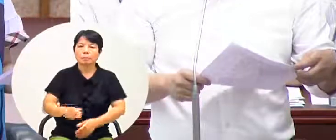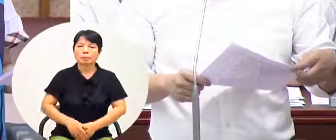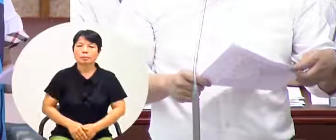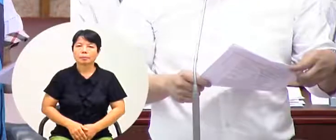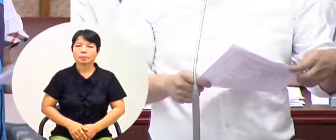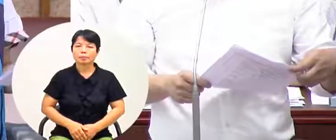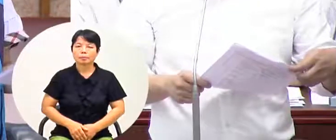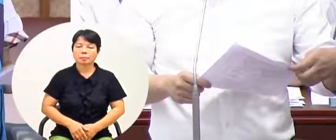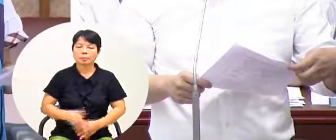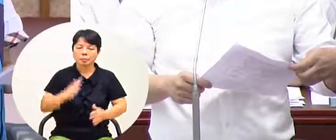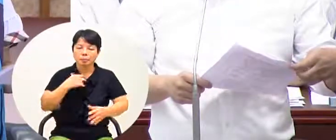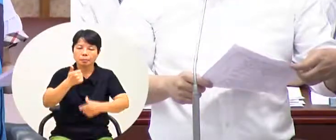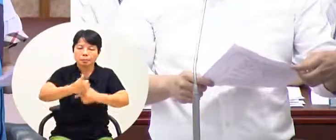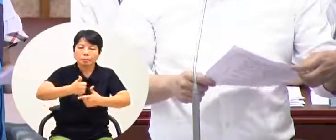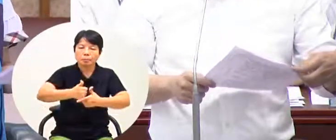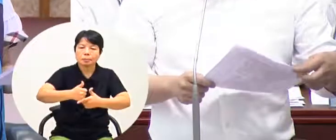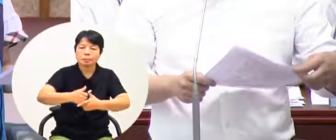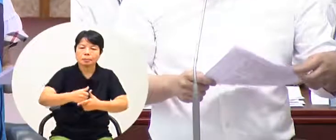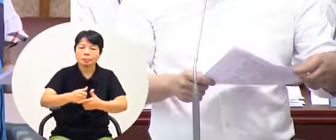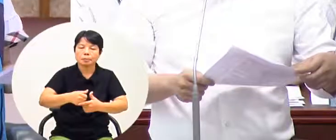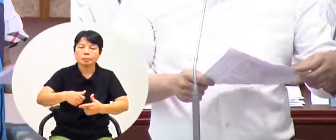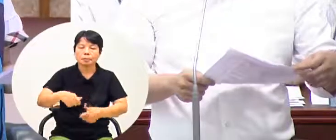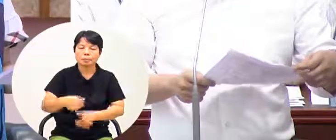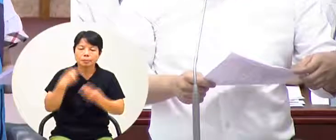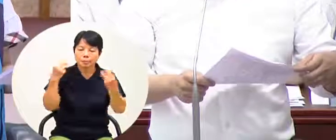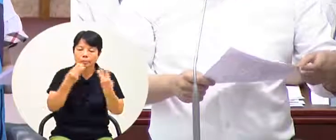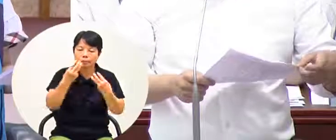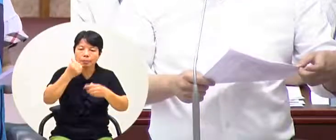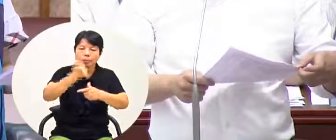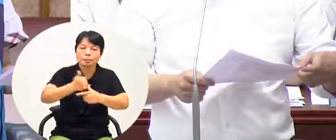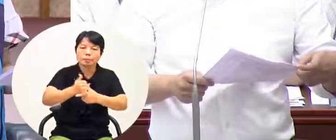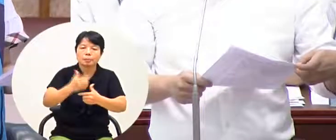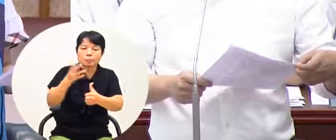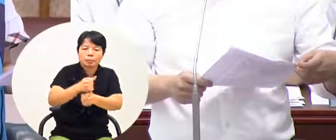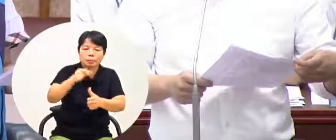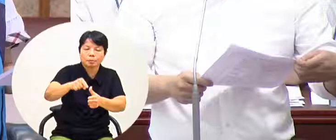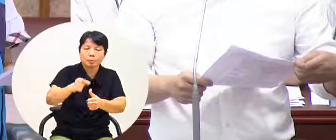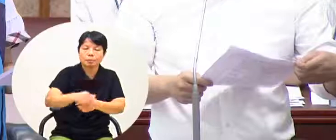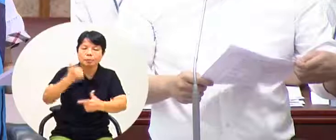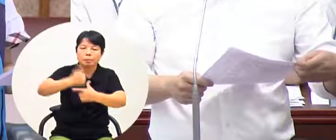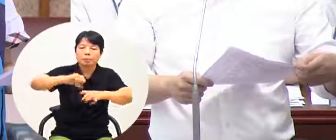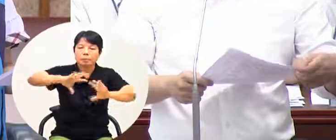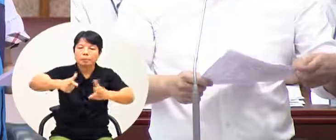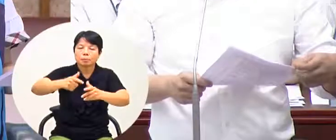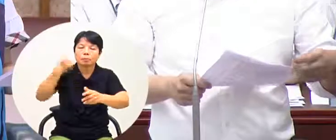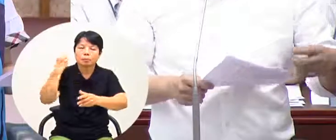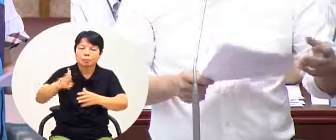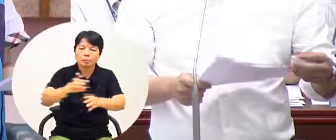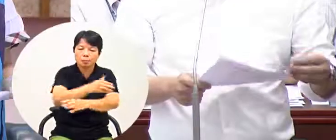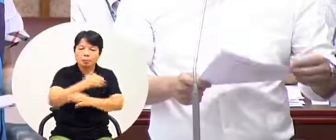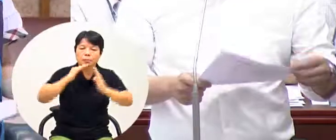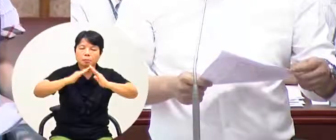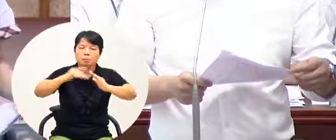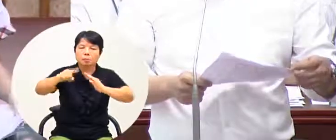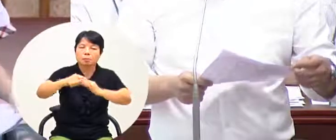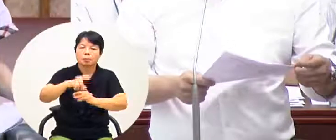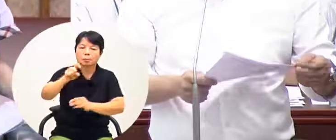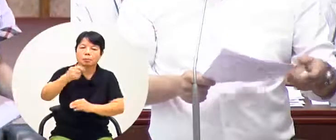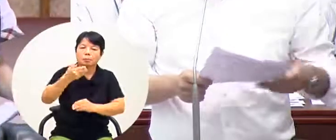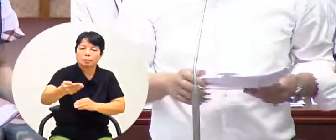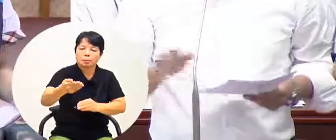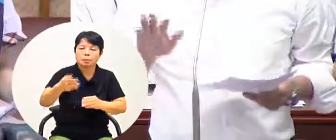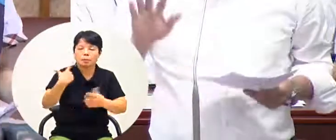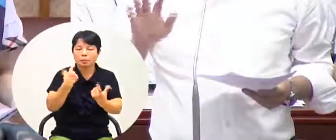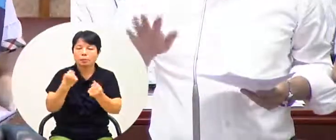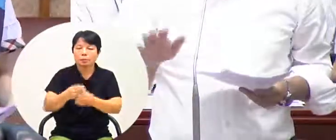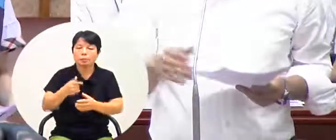在购买他们在建国新城有19户，那这同样的也是透过改建整建改建的方式，让这些闲置的房舍可以有效